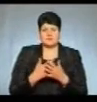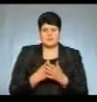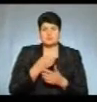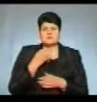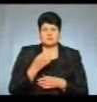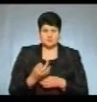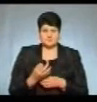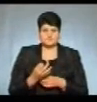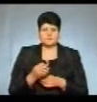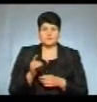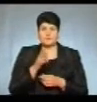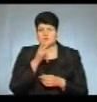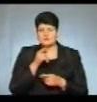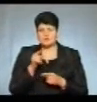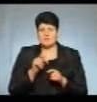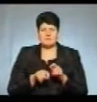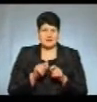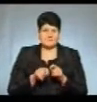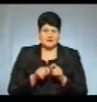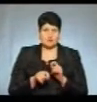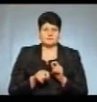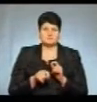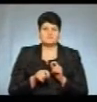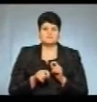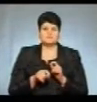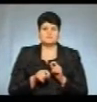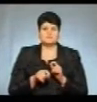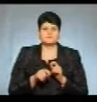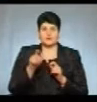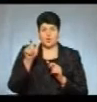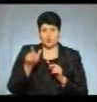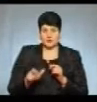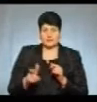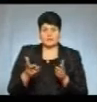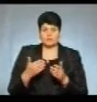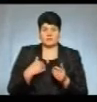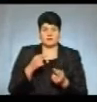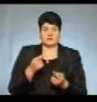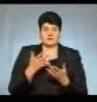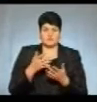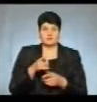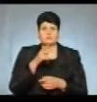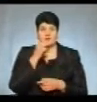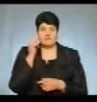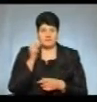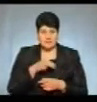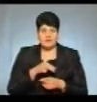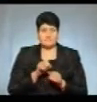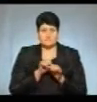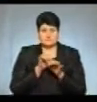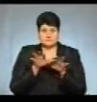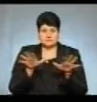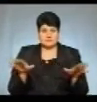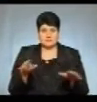що під час одної з таких перевірок людина, яку ми встановили, що вона була винна в розповсюдженні персональних